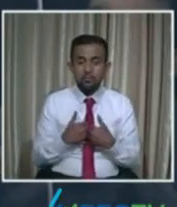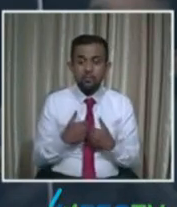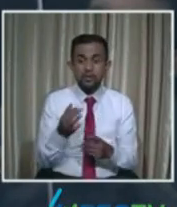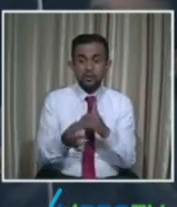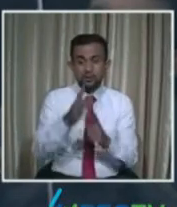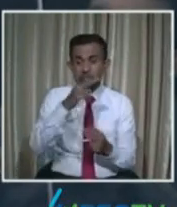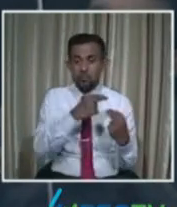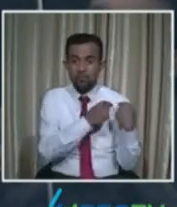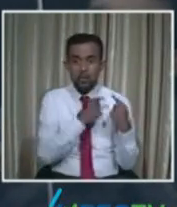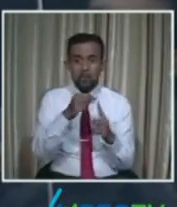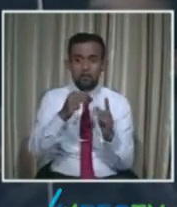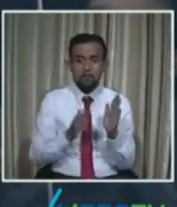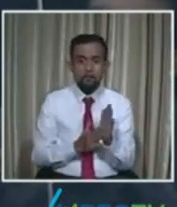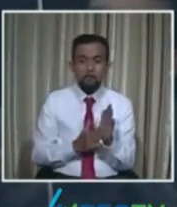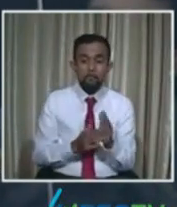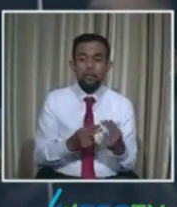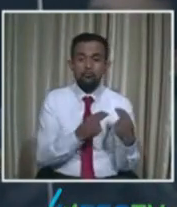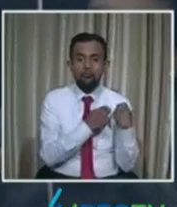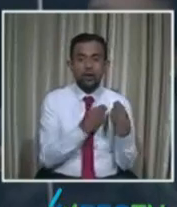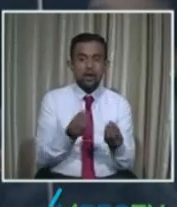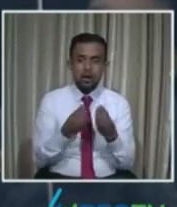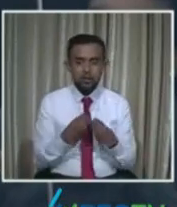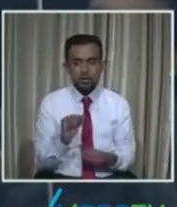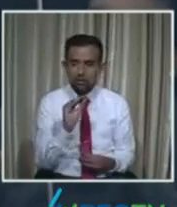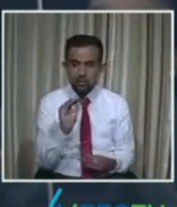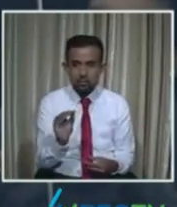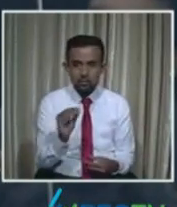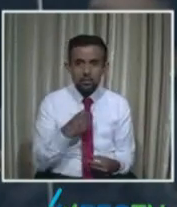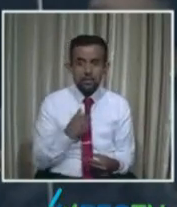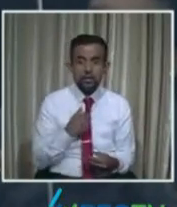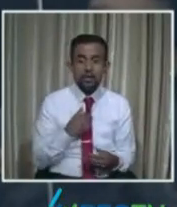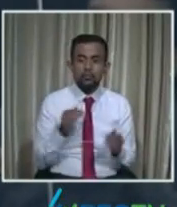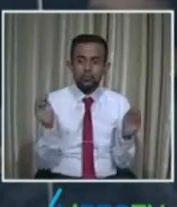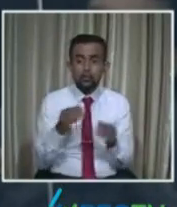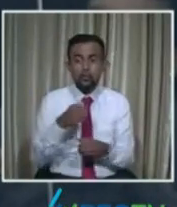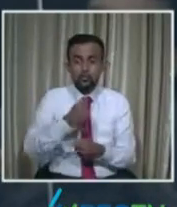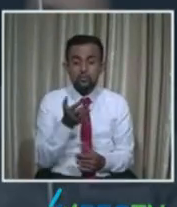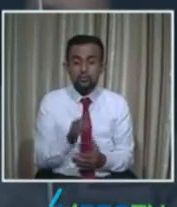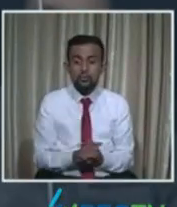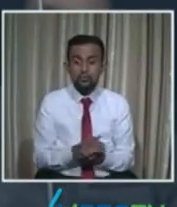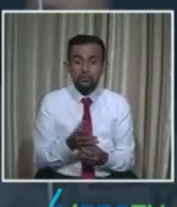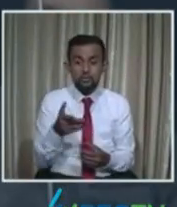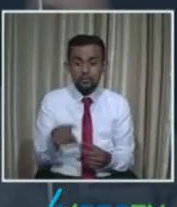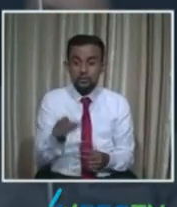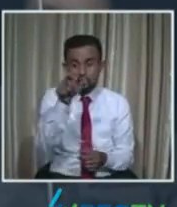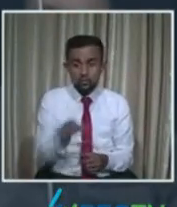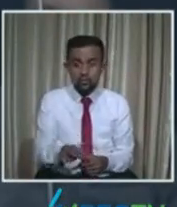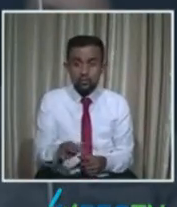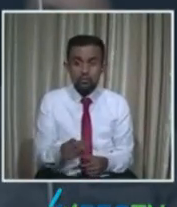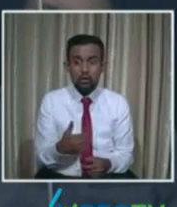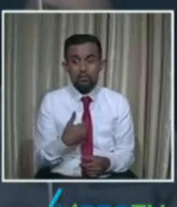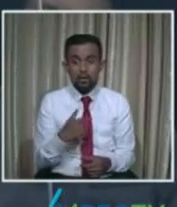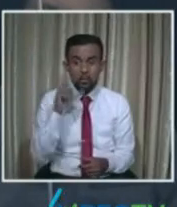ජනාධිපති ධූරය සහ අගමැති ධූරය ලැබෙනවා නම් අපි සුලතර ආණ්ඩුවක් පිටවන්න ලෑස්ති තමුන්නාසලා ආසාවෙන් බලන්